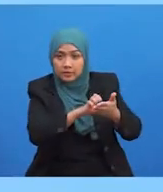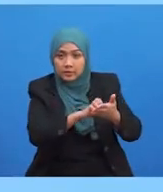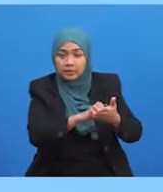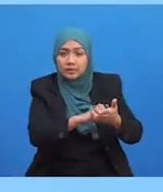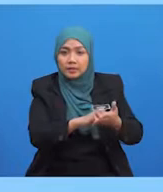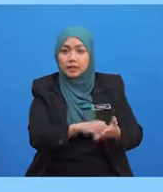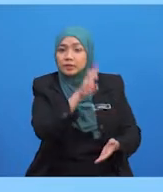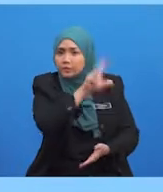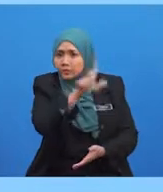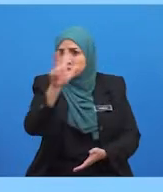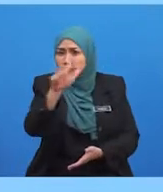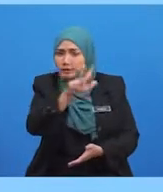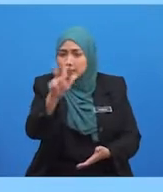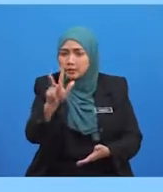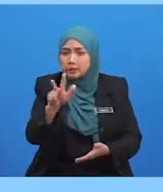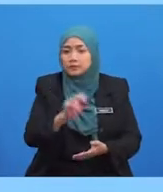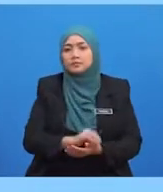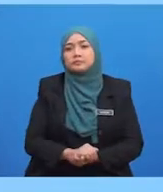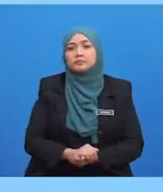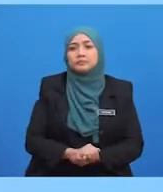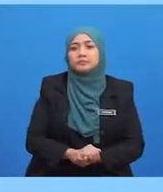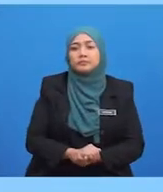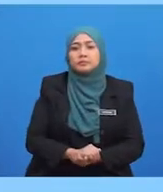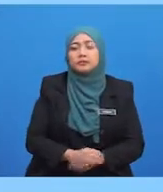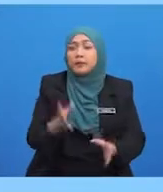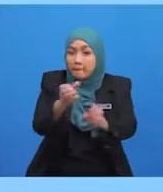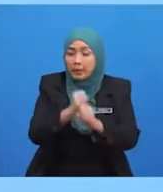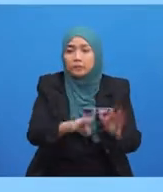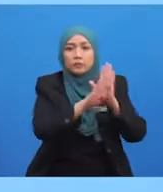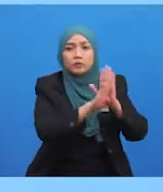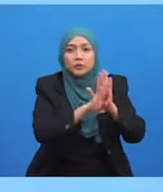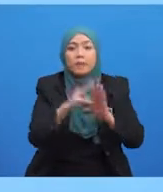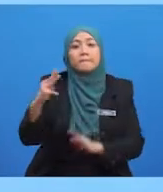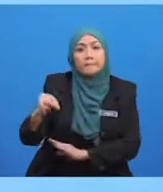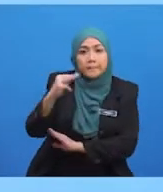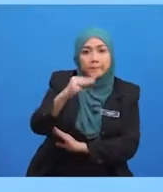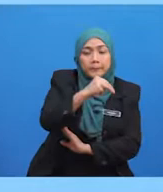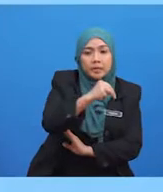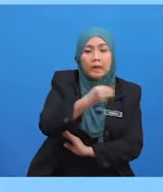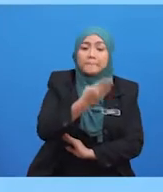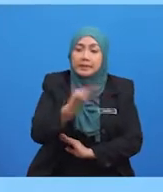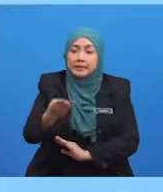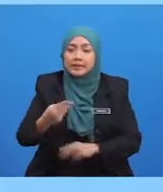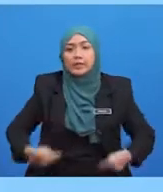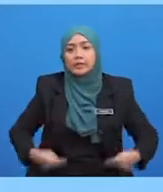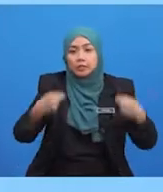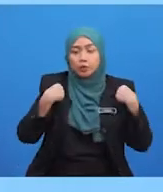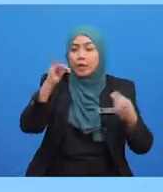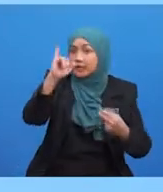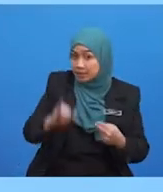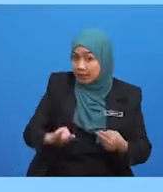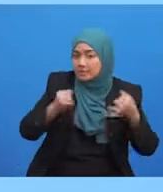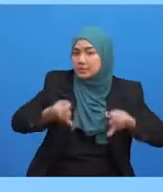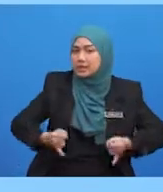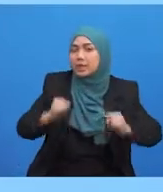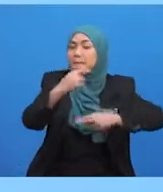ini, dapatlah kita buktikan bahawa mikroorganisma adalah benda hidup yang menjalankan